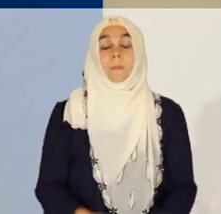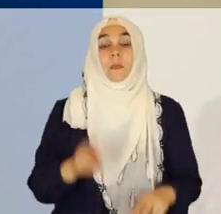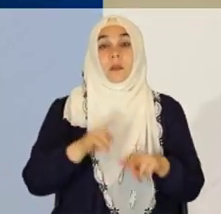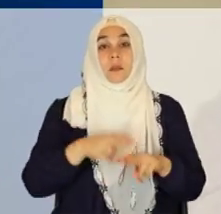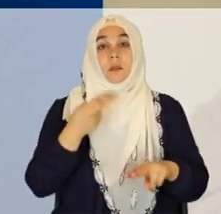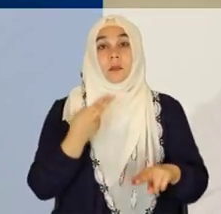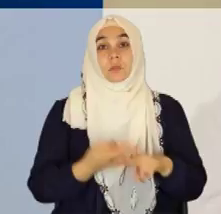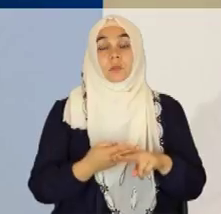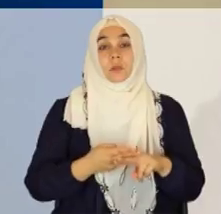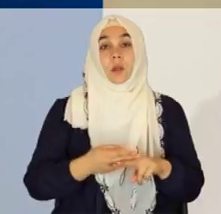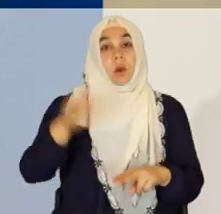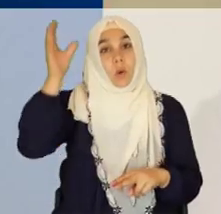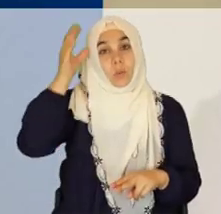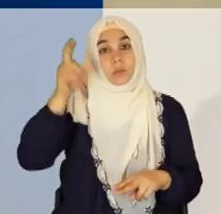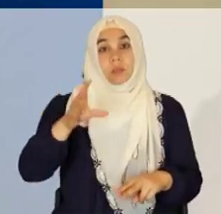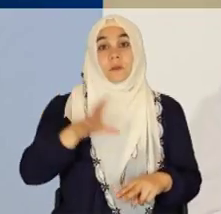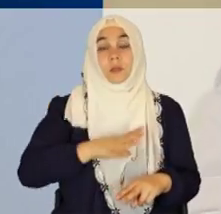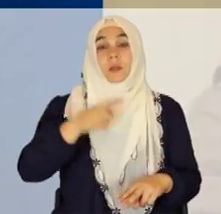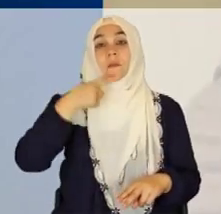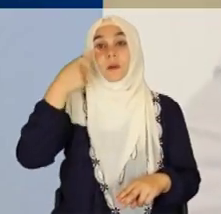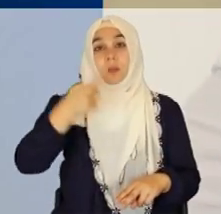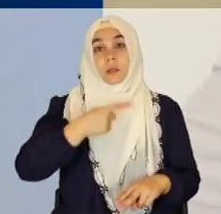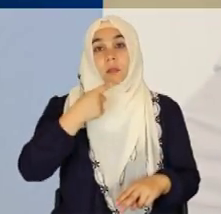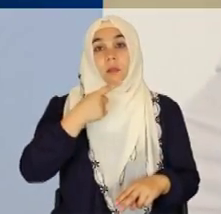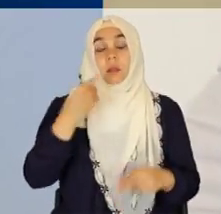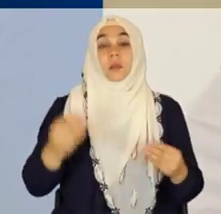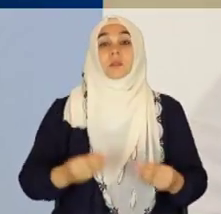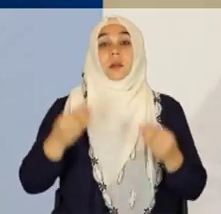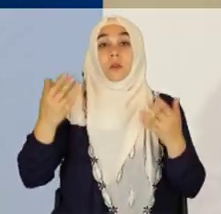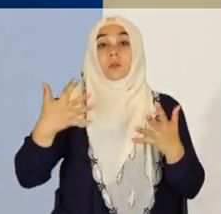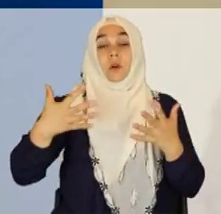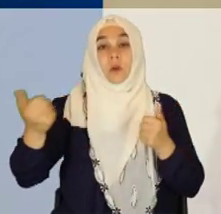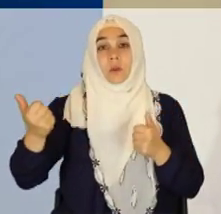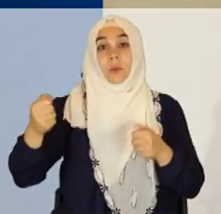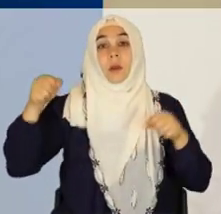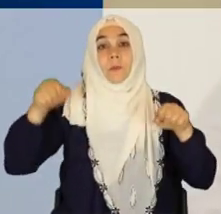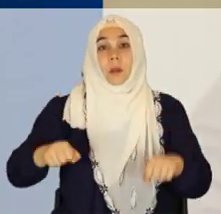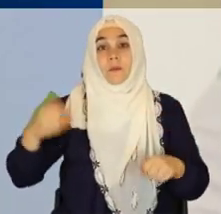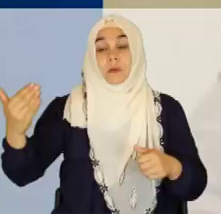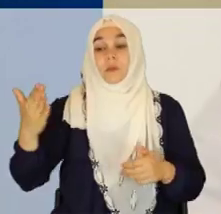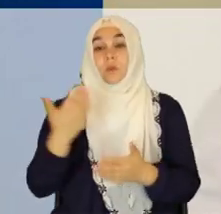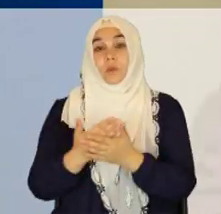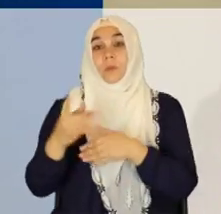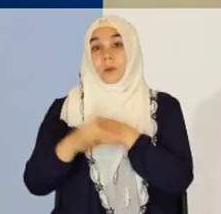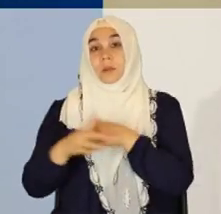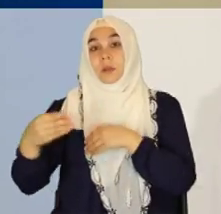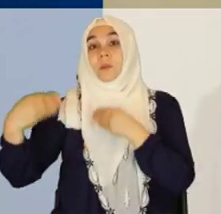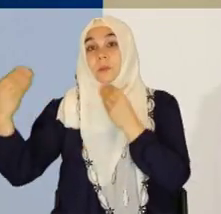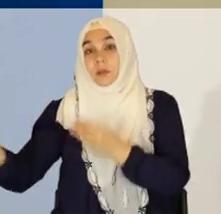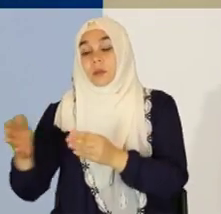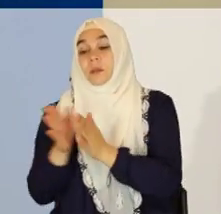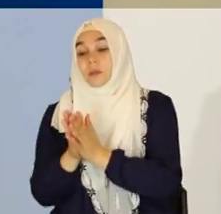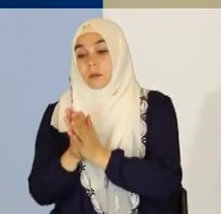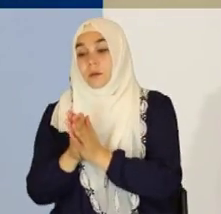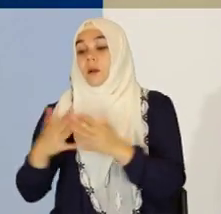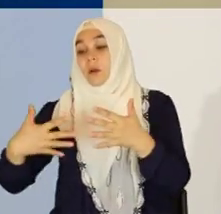Shuning uchun mashoyixlarimiz aytadiki, zakotini olib, haqdorni oldiga borgan boy haqdorga